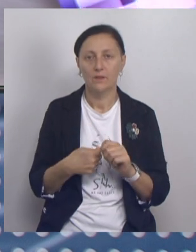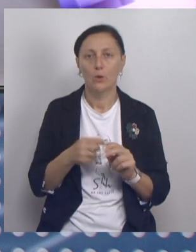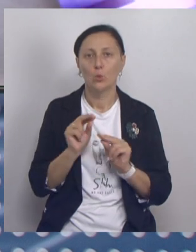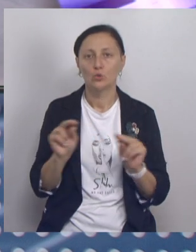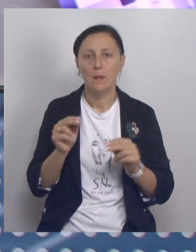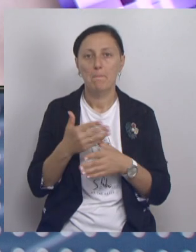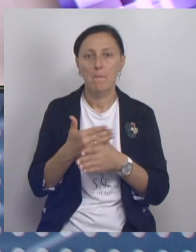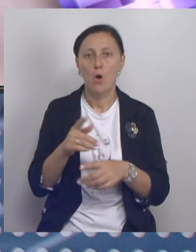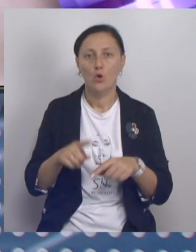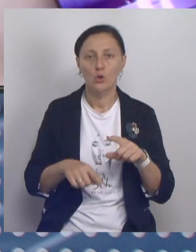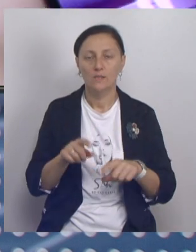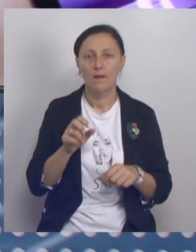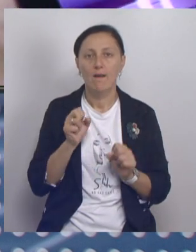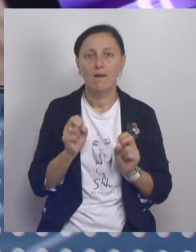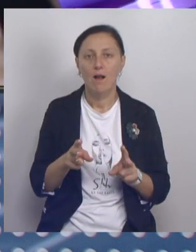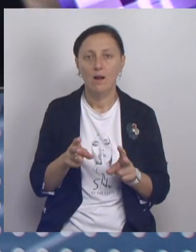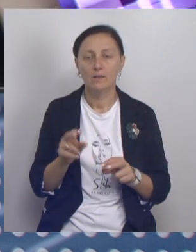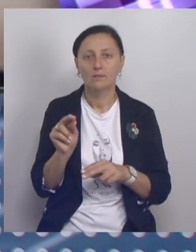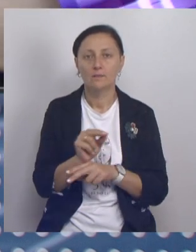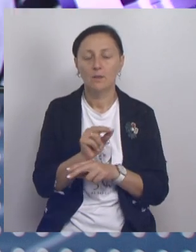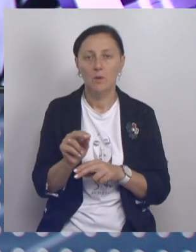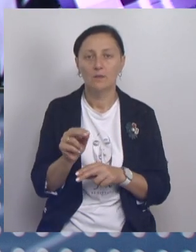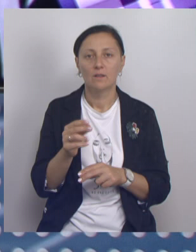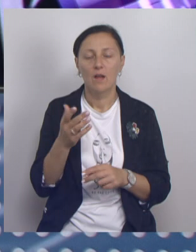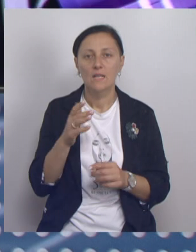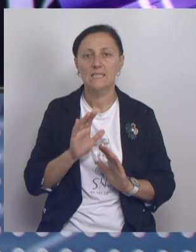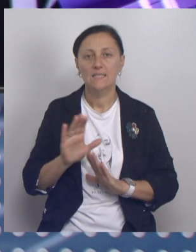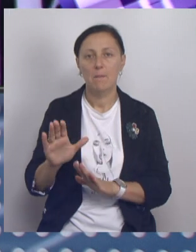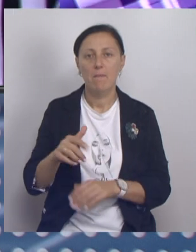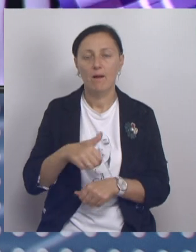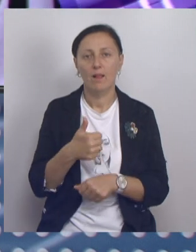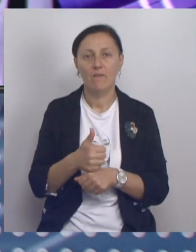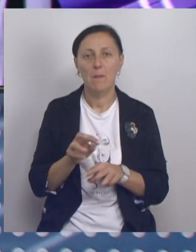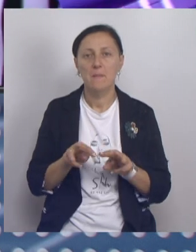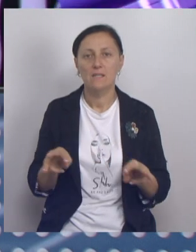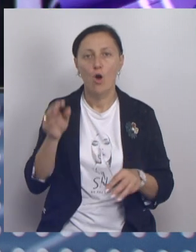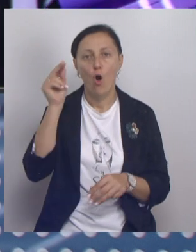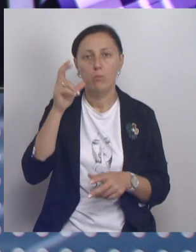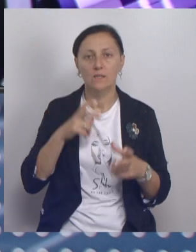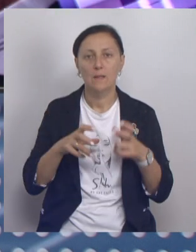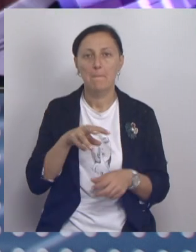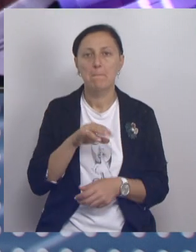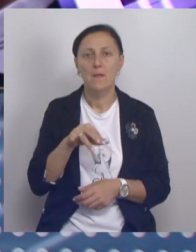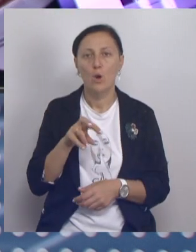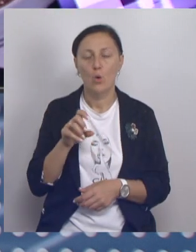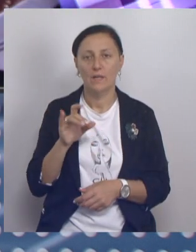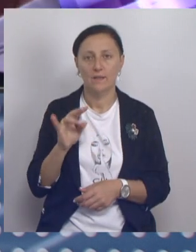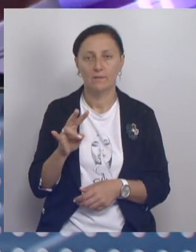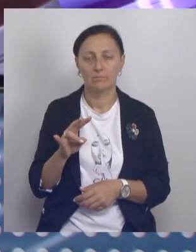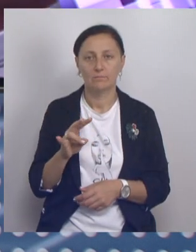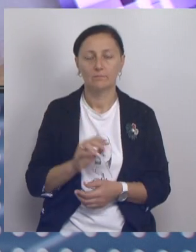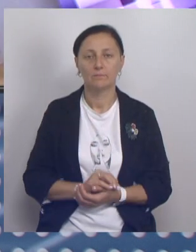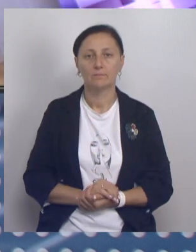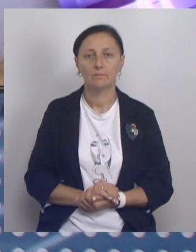помогают родители. Как выстроен процесс, на месте оценил заместитель главы региона, министр образования Андрей Мелехин. Анна Свидовская